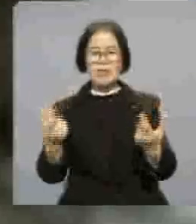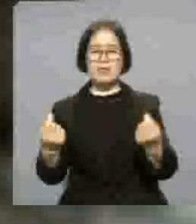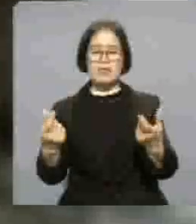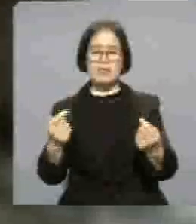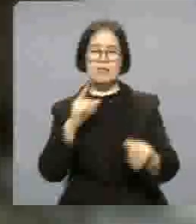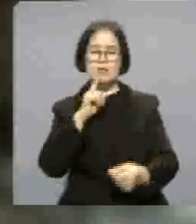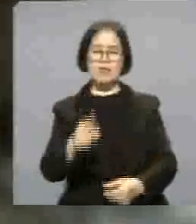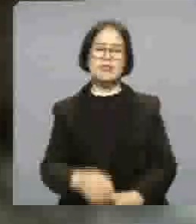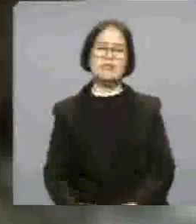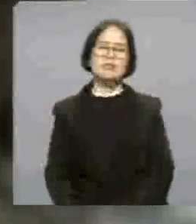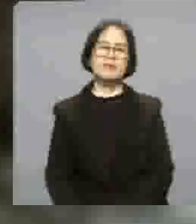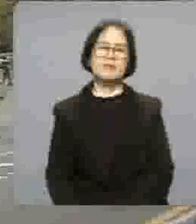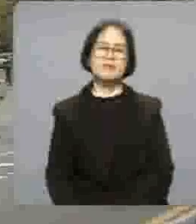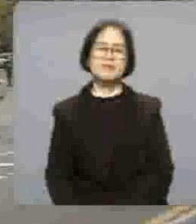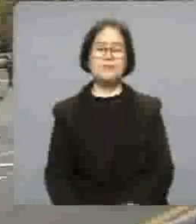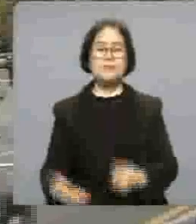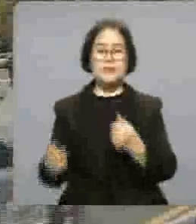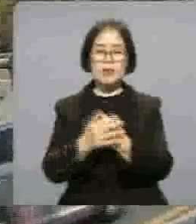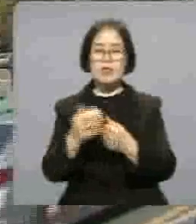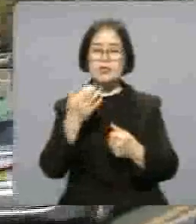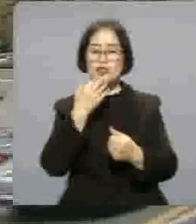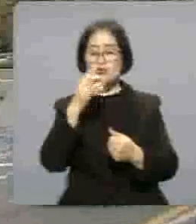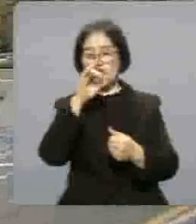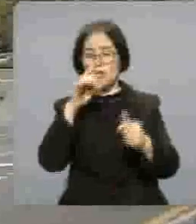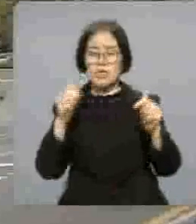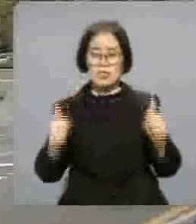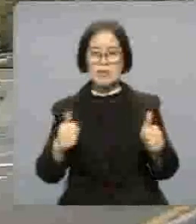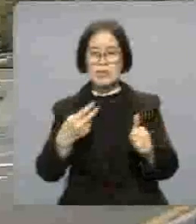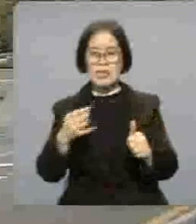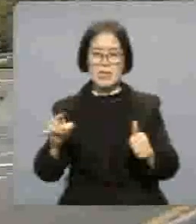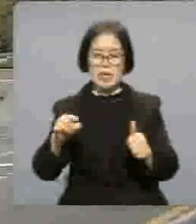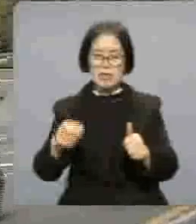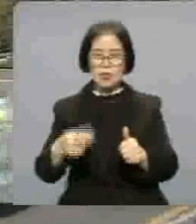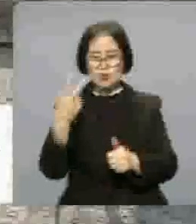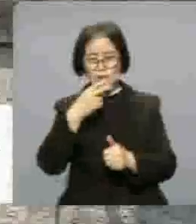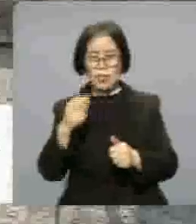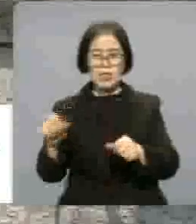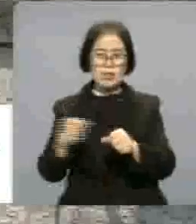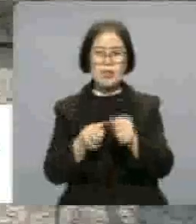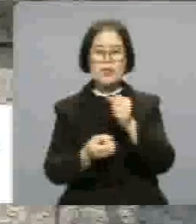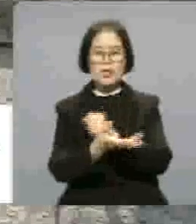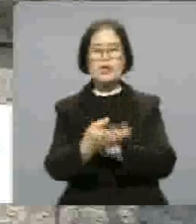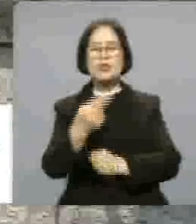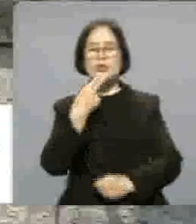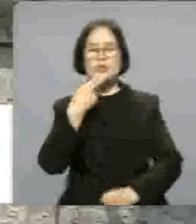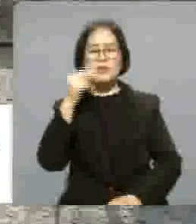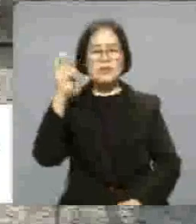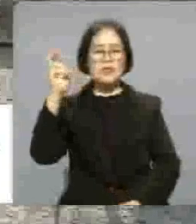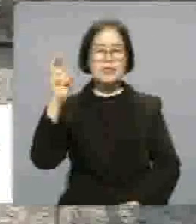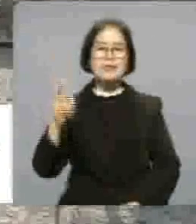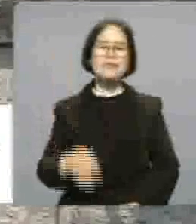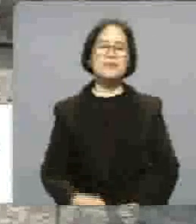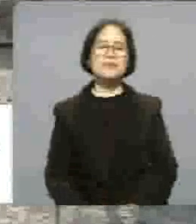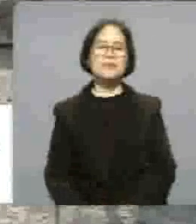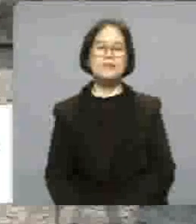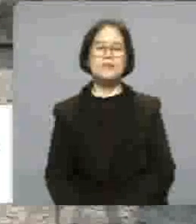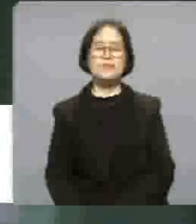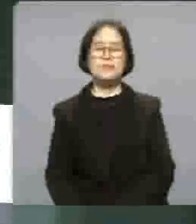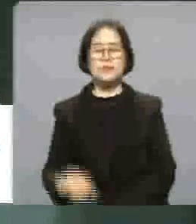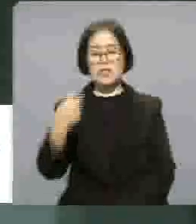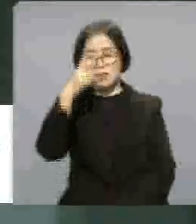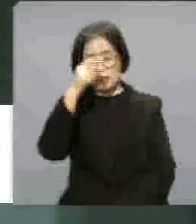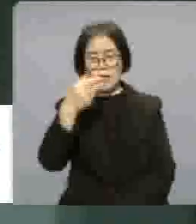설명했습니다. 때문에 서울중앙지검의 대장동 수사도 별다른 영향을 받지 않을 전망입니다.